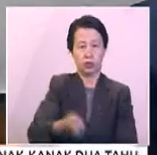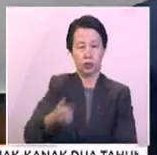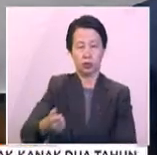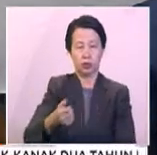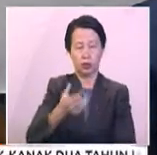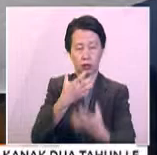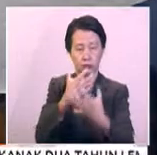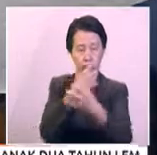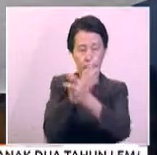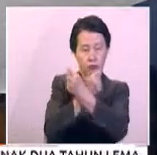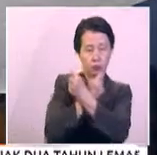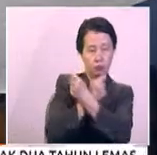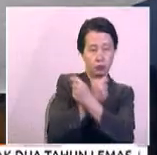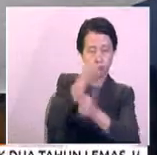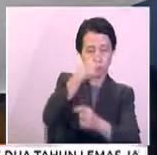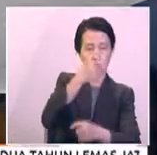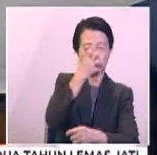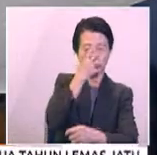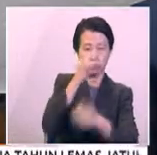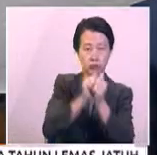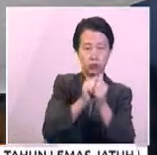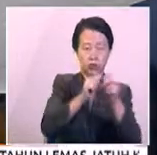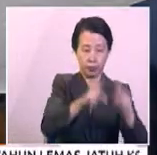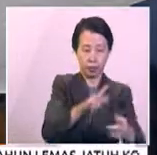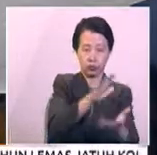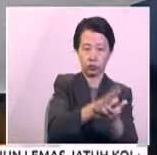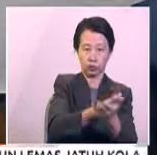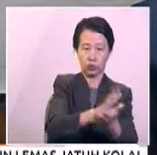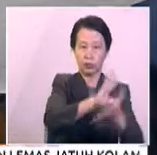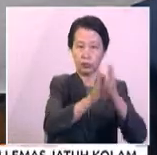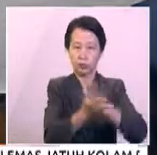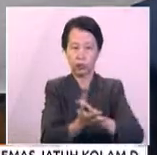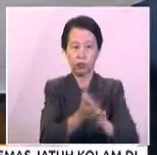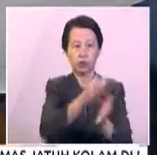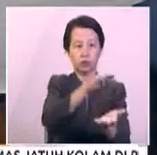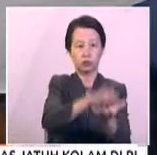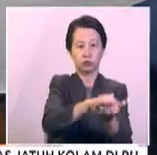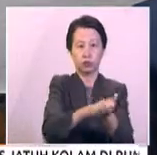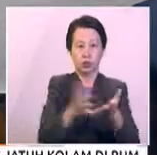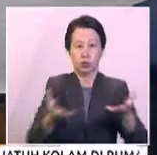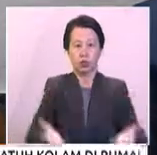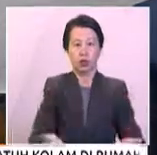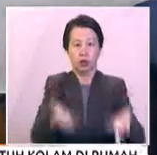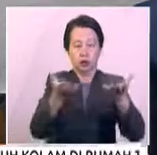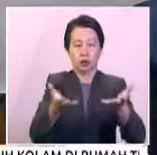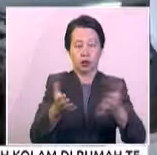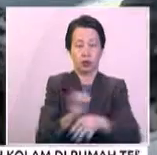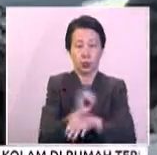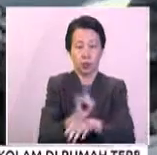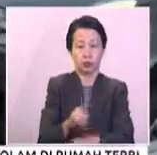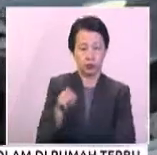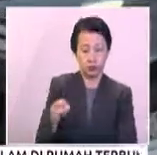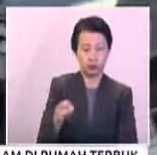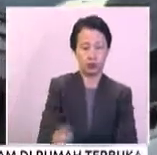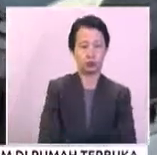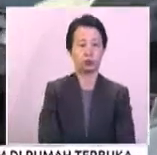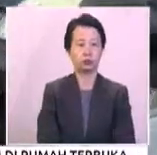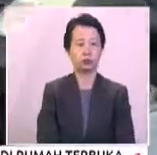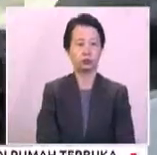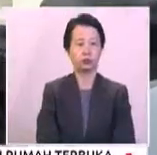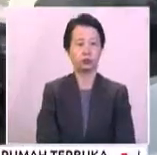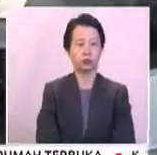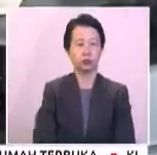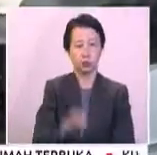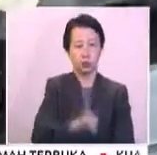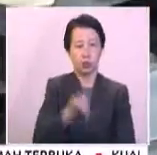detector kepada pihak sekolah dan menjadikan sekolah tersebut sebagai sekolah angkat industri tersebut.